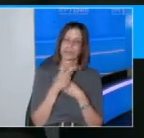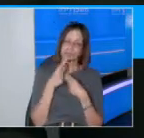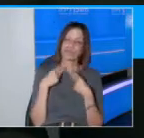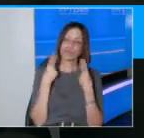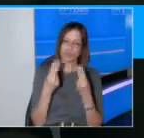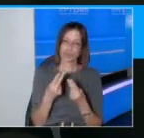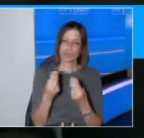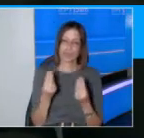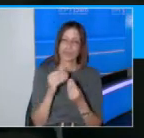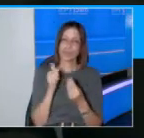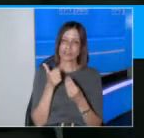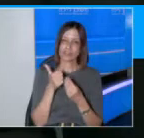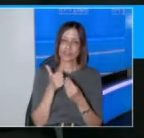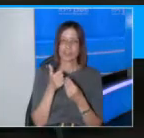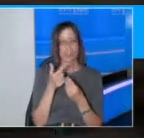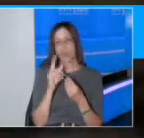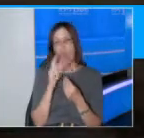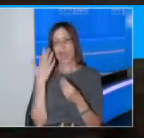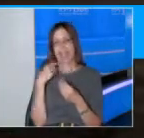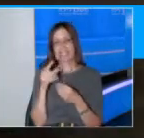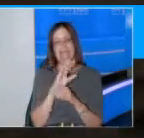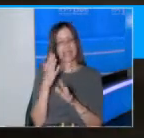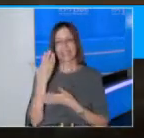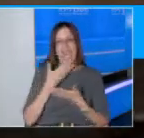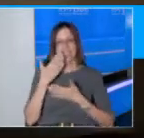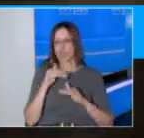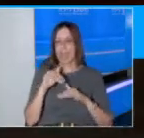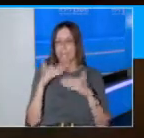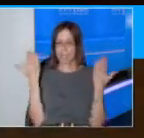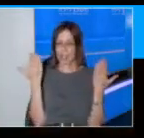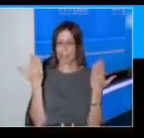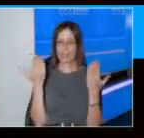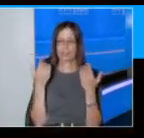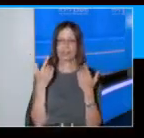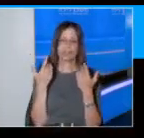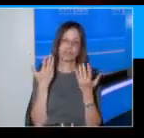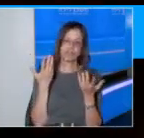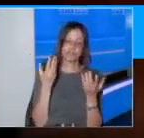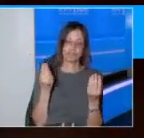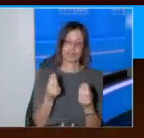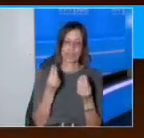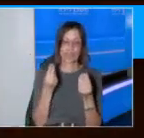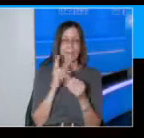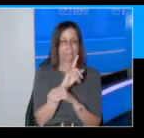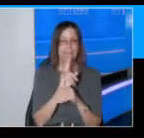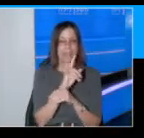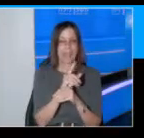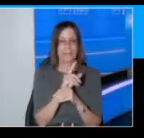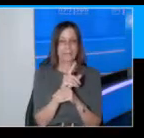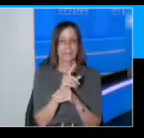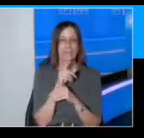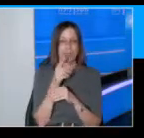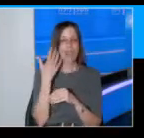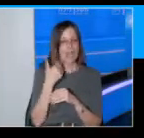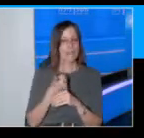שוב, אחד הדברים המפתיעים שבאמת לא היה לזה שום התייחסות הבוקר מאיזושהי בחינה, ובינתיים זה, כלומר, הוא